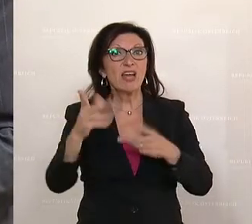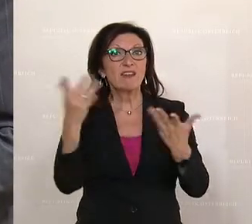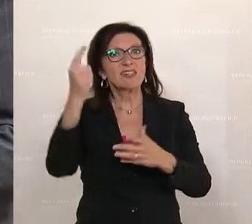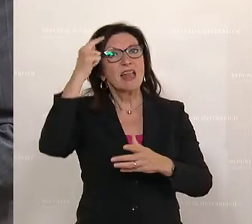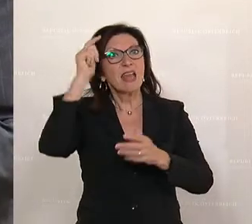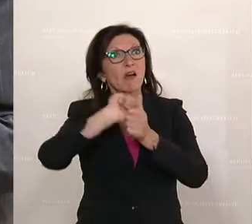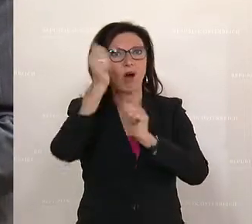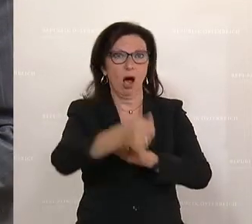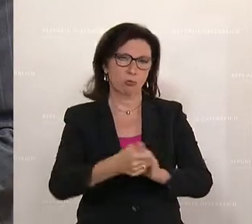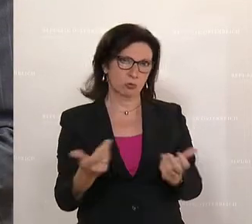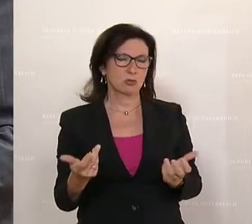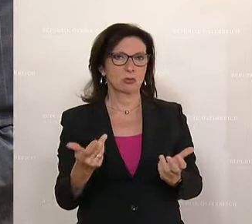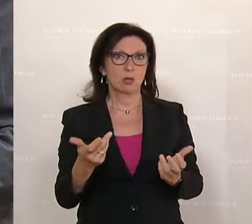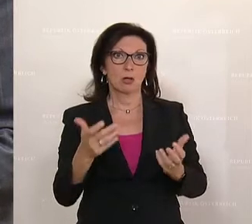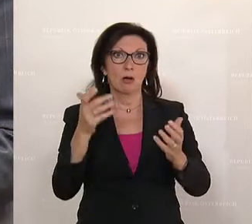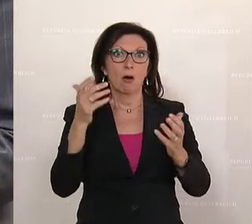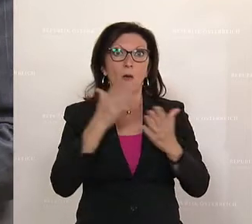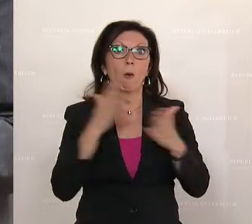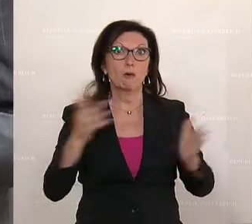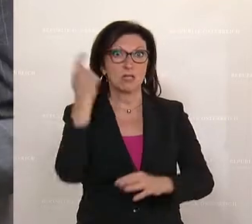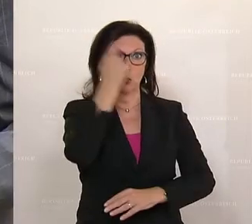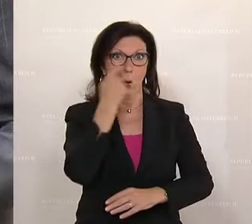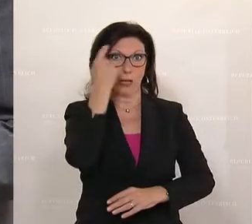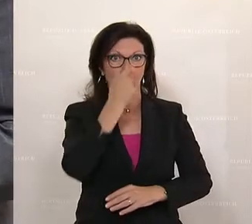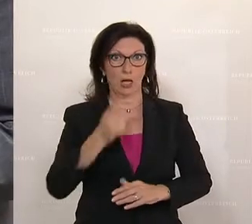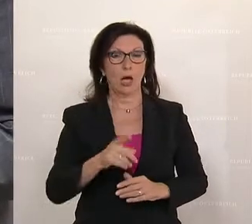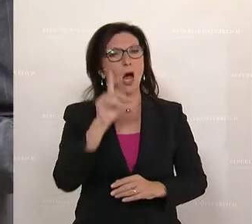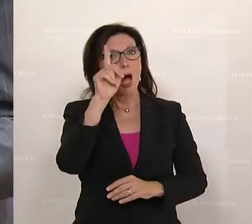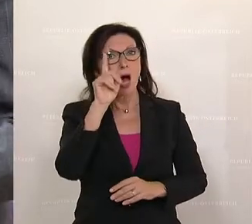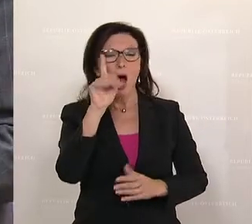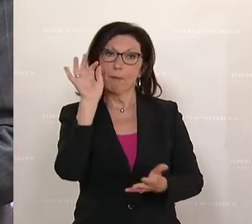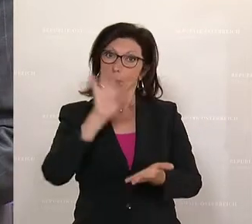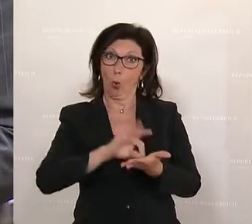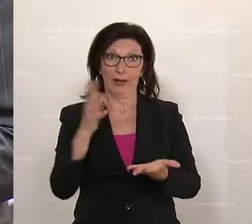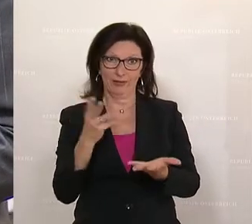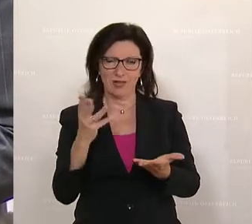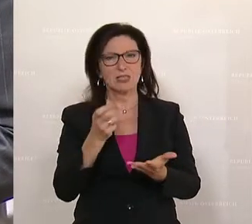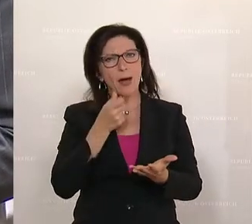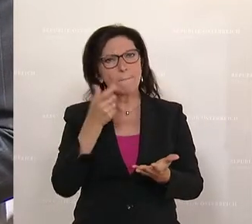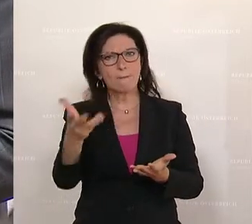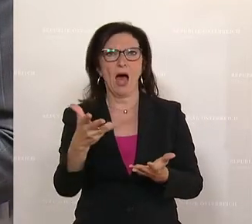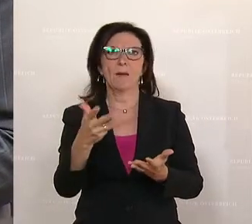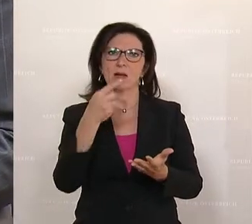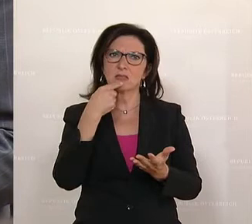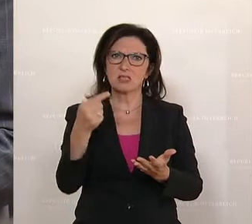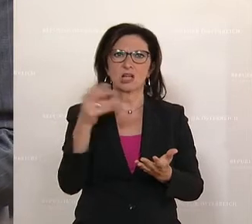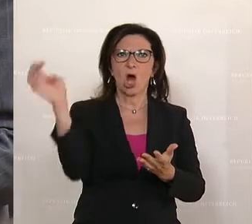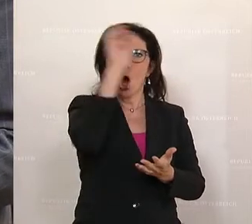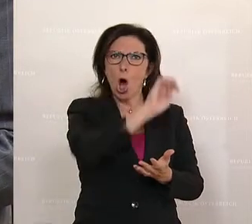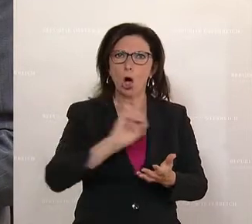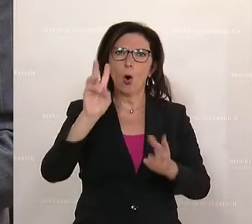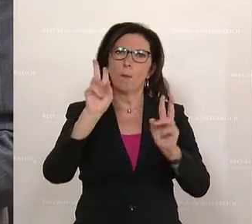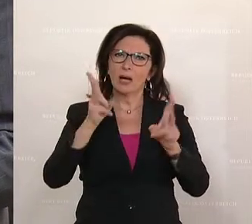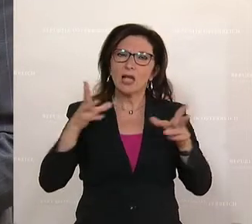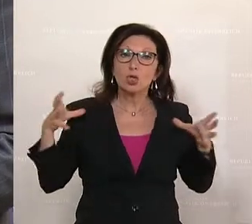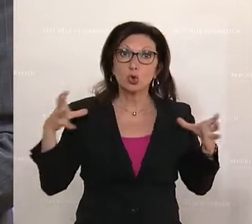Denken. Das ist besorgniserregend. Aber ganz konkret, es wurde ja mehrfach die Möglichkeit eines gemeinsamen europäischen Gaskaufs am